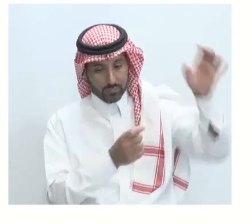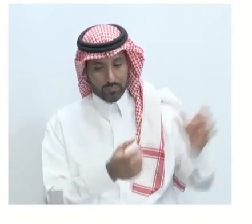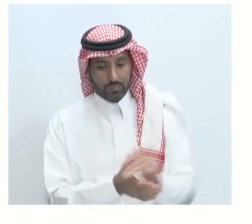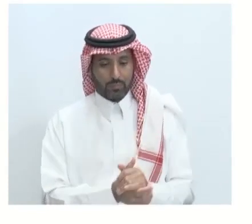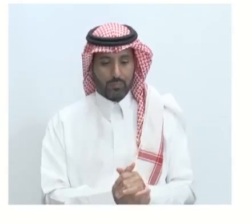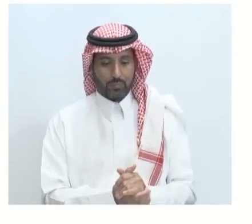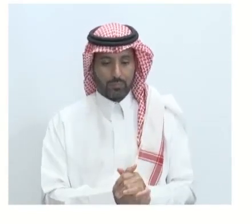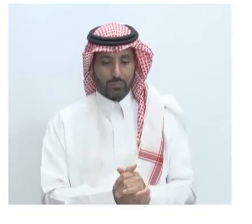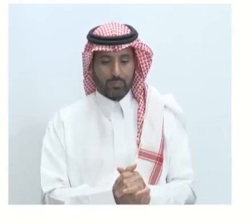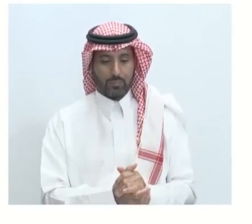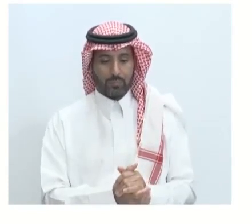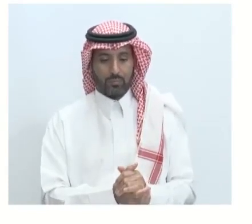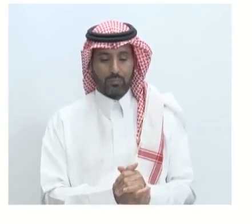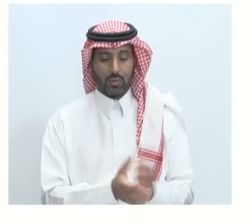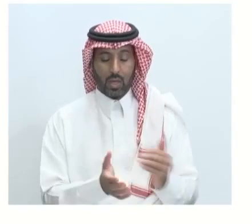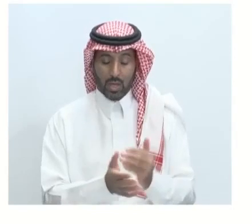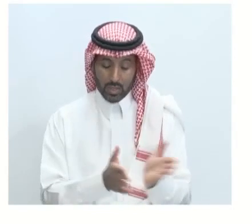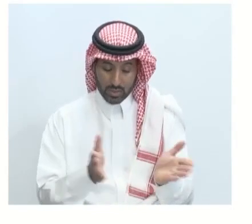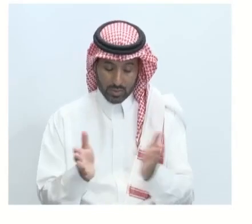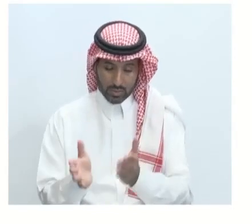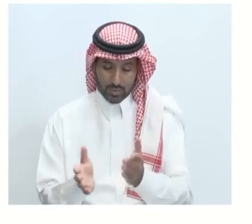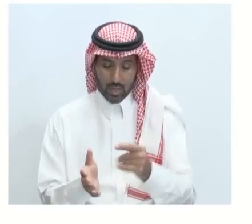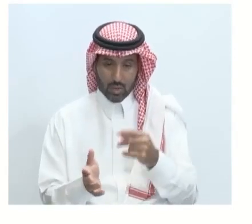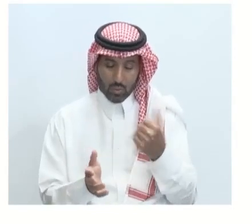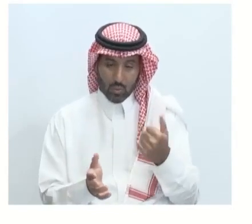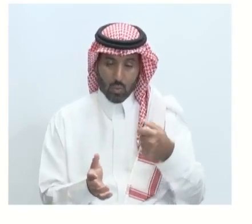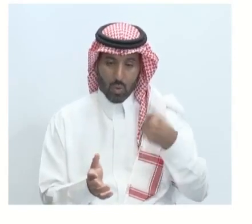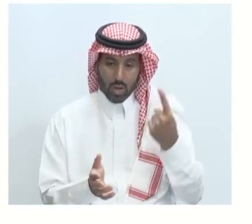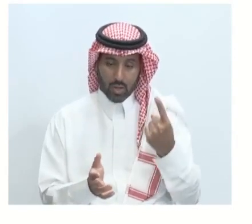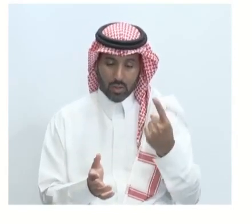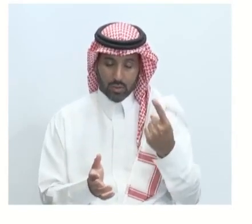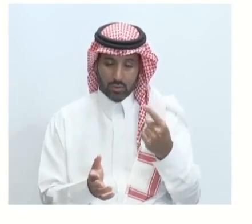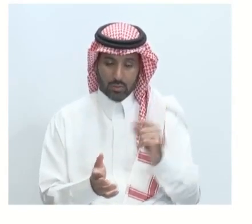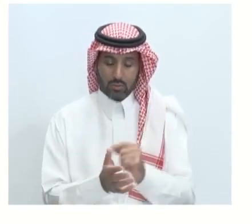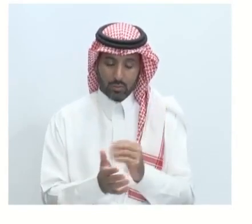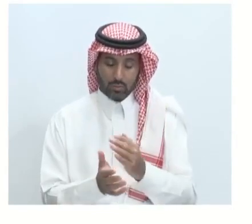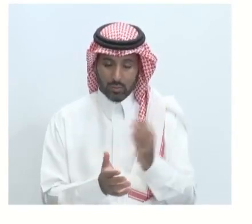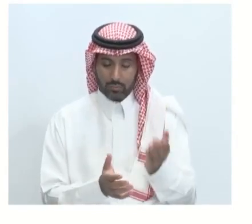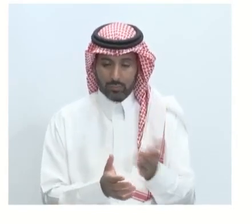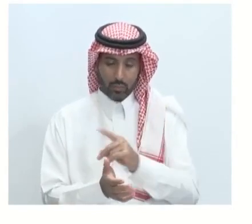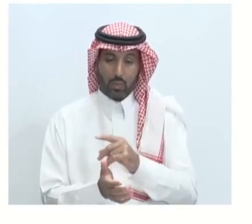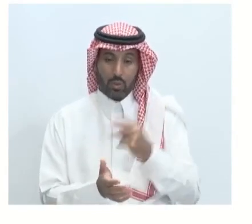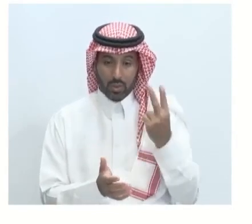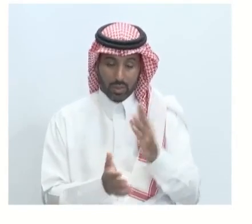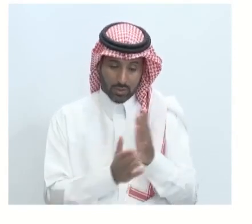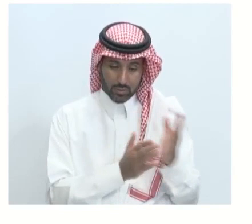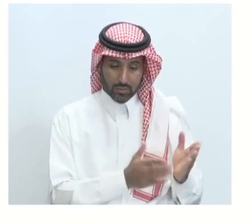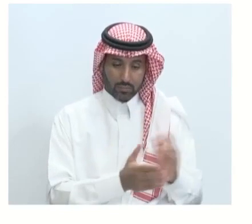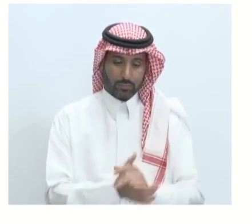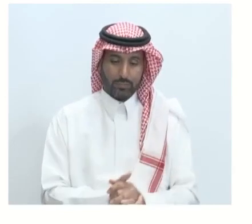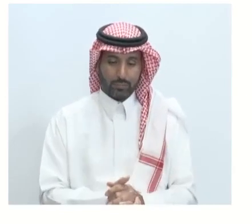كيك اثنين على اليسار وكيك واحد على اليمين هذا كيك